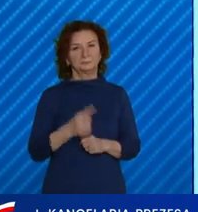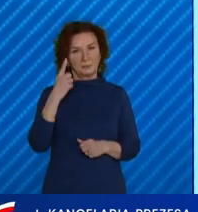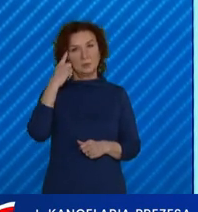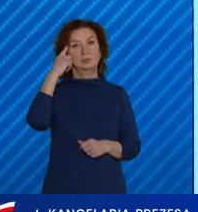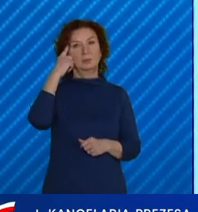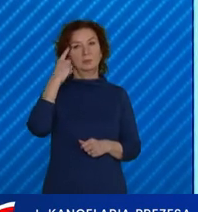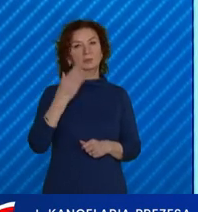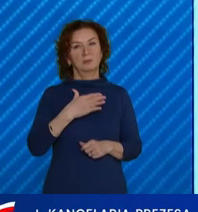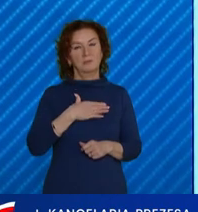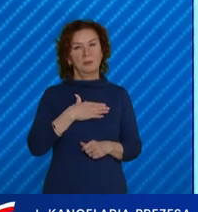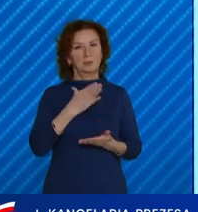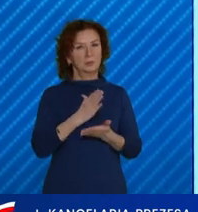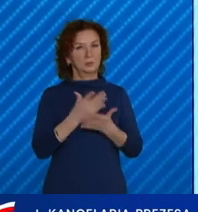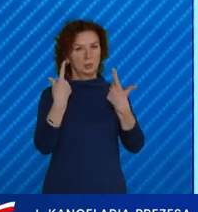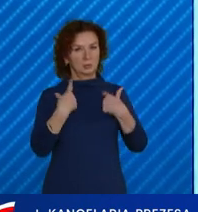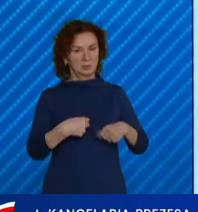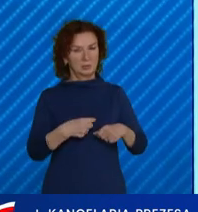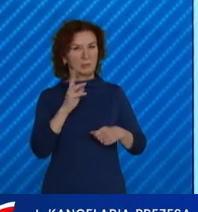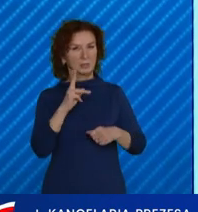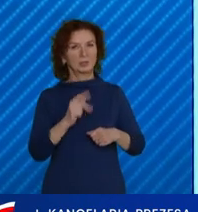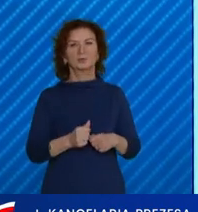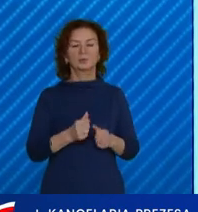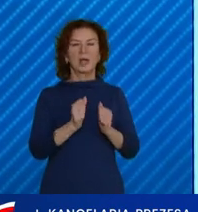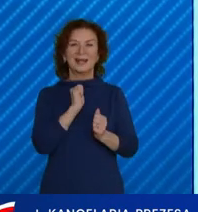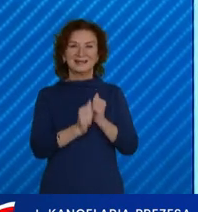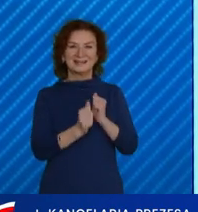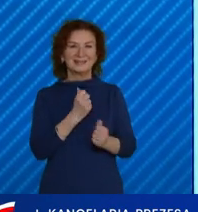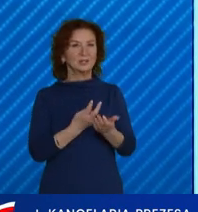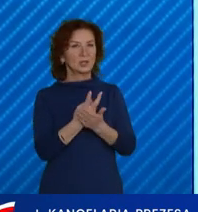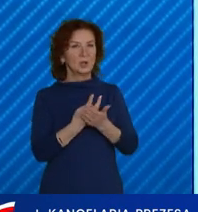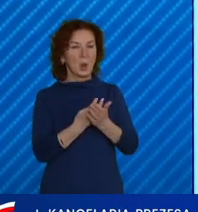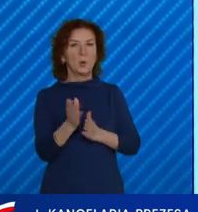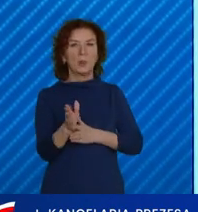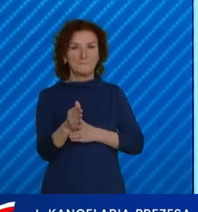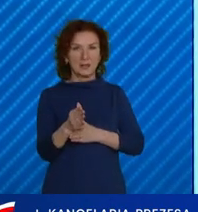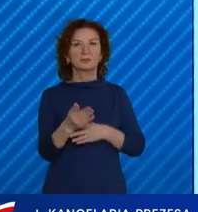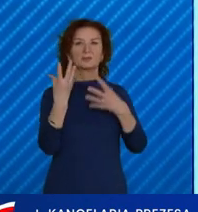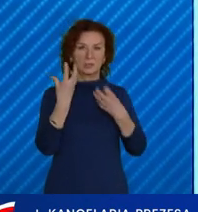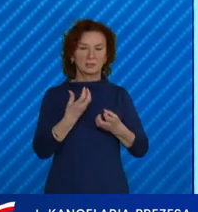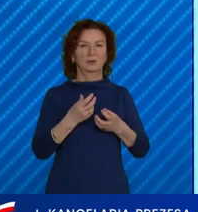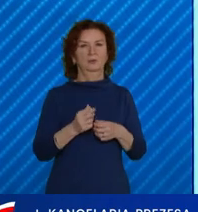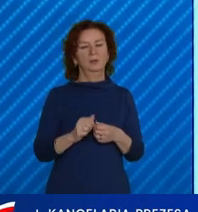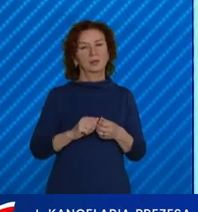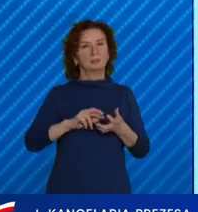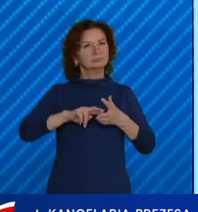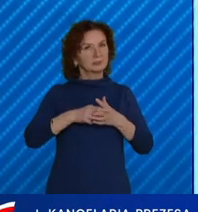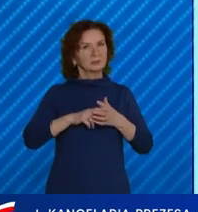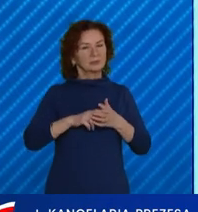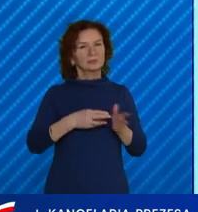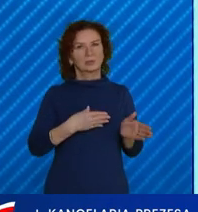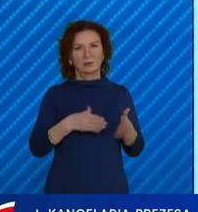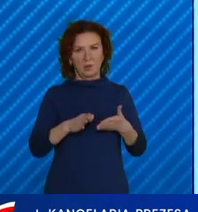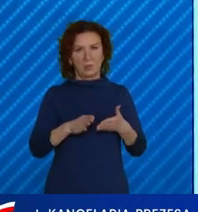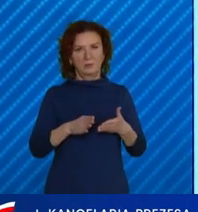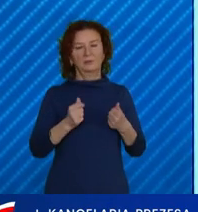Przypomnę, że mamy już osoby, które się zgłosiły w styczniu, lutym czy marcu jako osoby gotowe do rejestracji w wieku 50